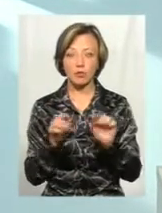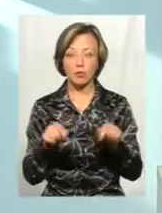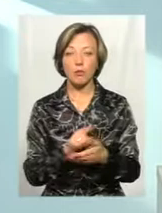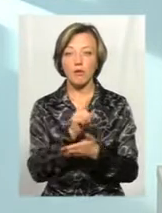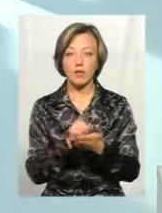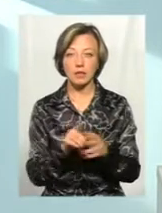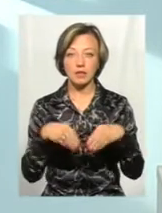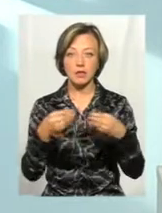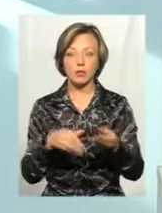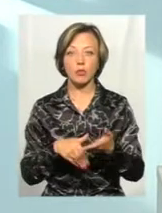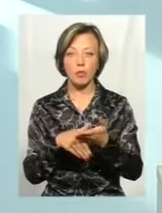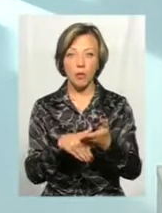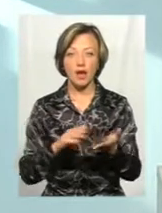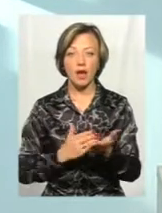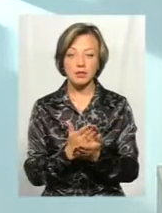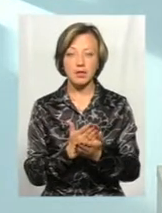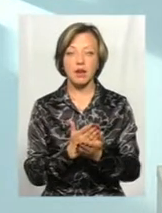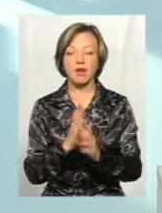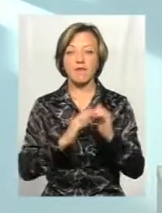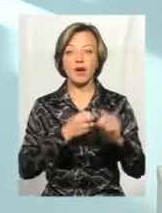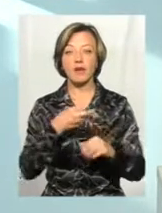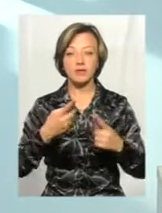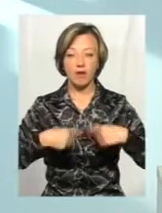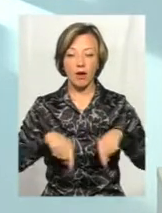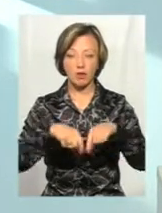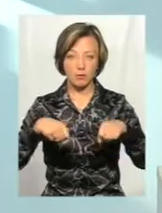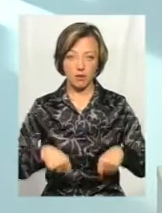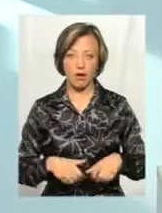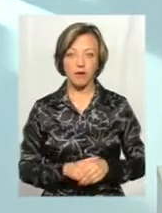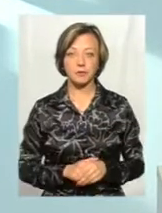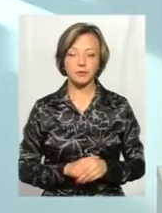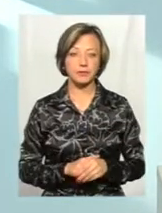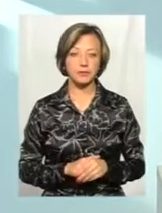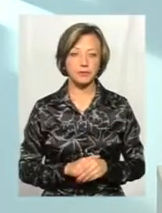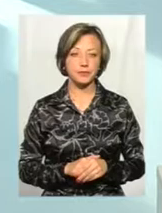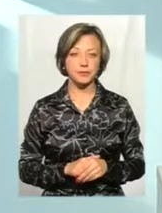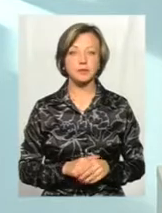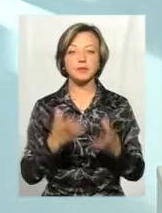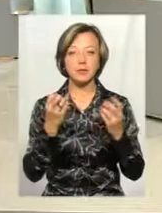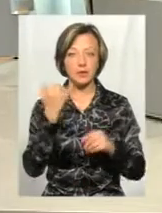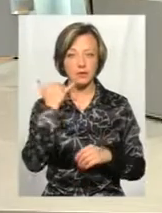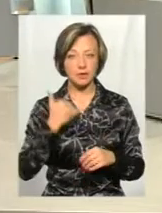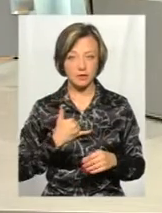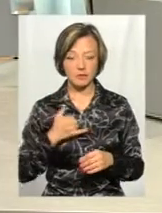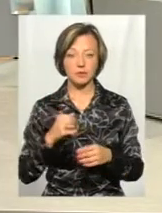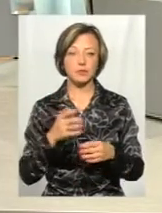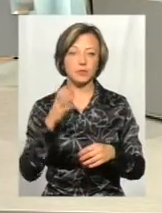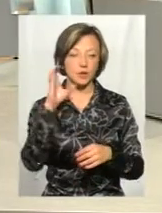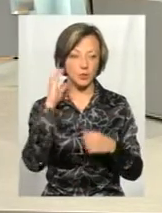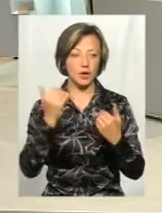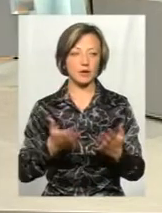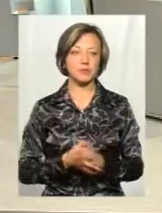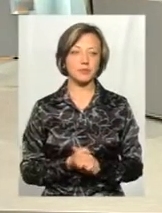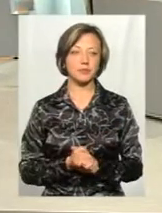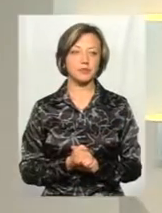повинен надати допомогу якісно фахівець в галузі права. У нас є ще один глядач на зв'язку. Давайте послухаємо